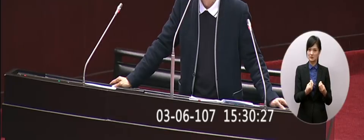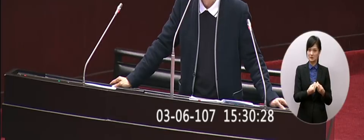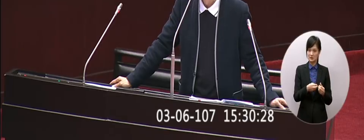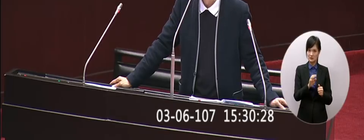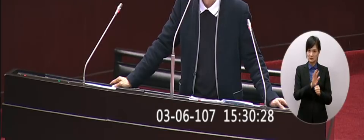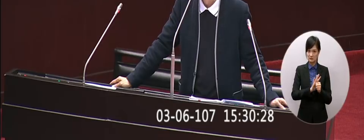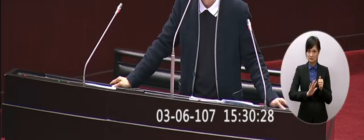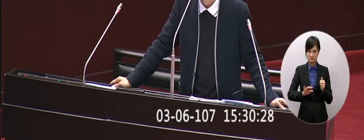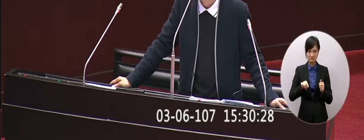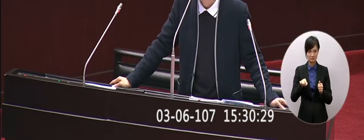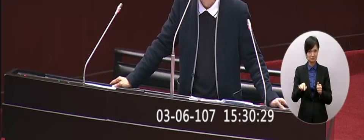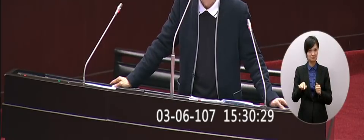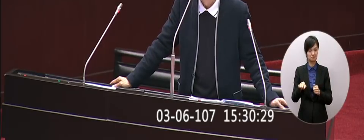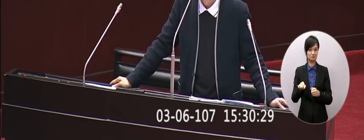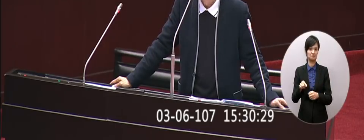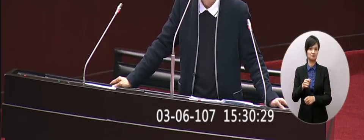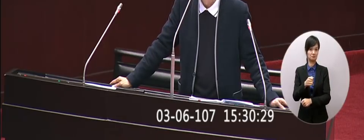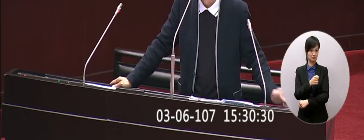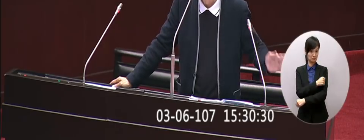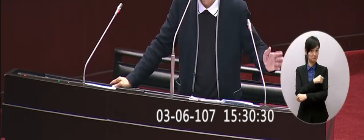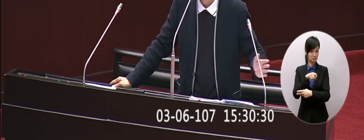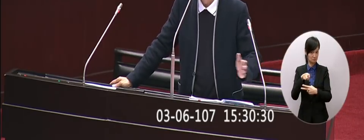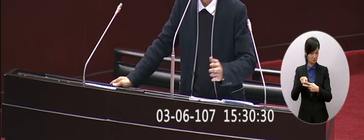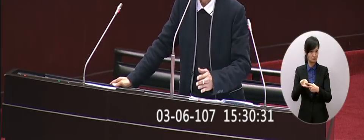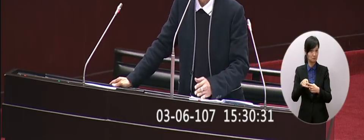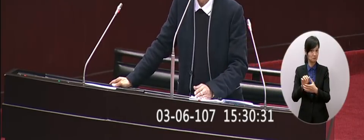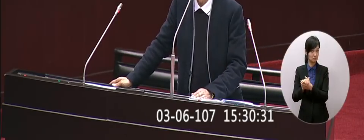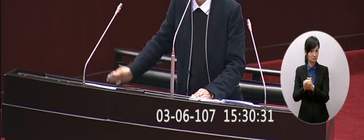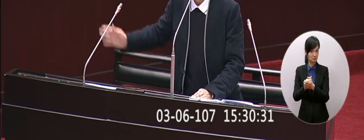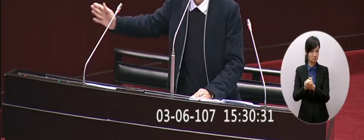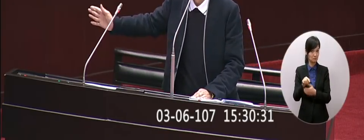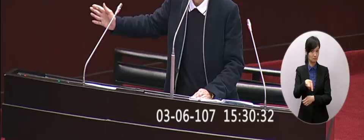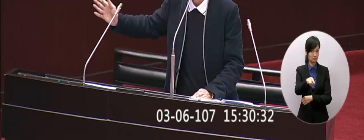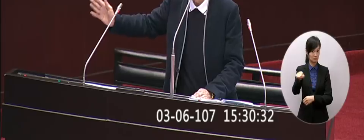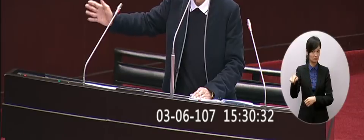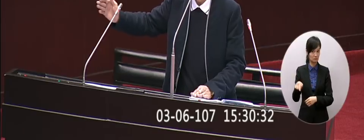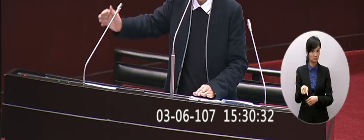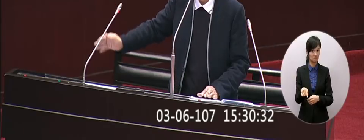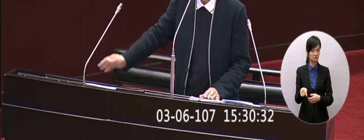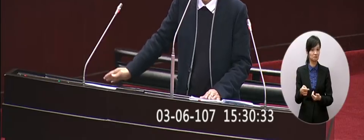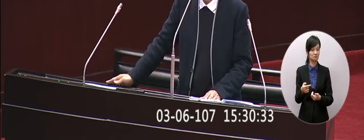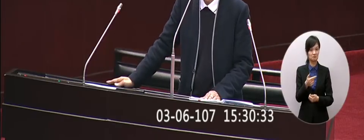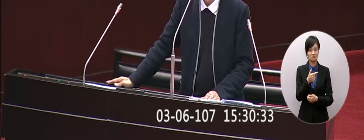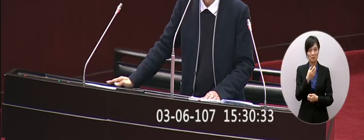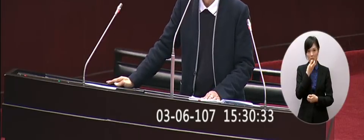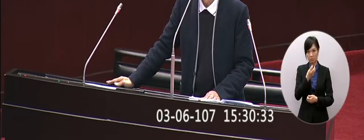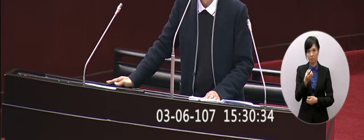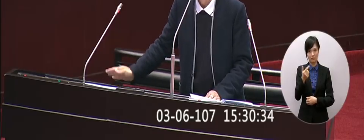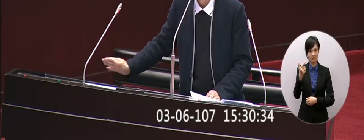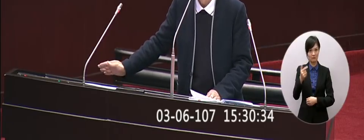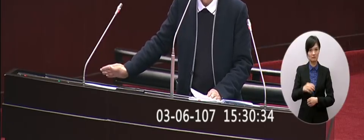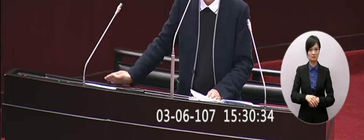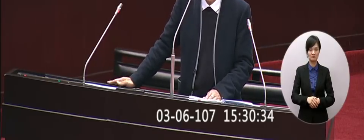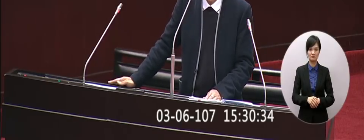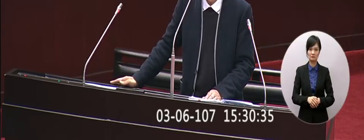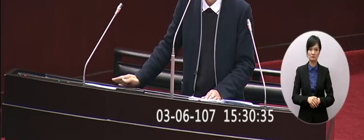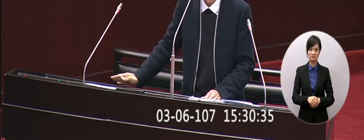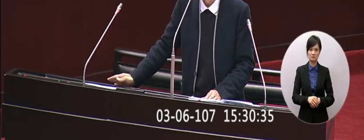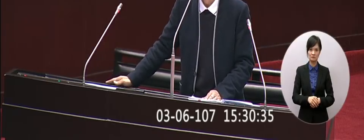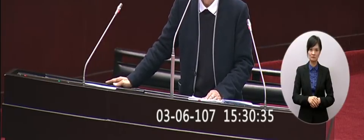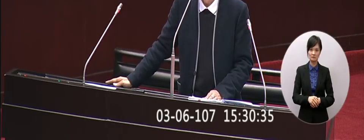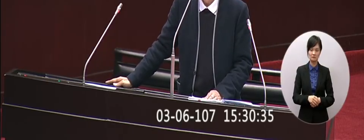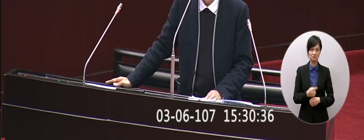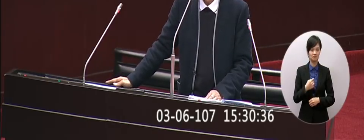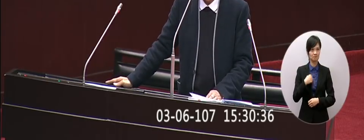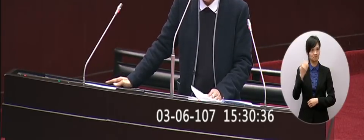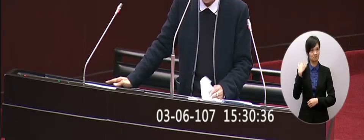出来它相对应的去这三 D 它相对应的就是 三个问题，我也帮他整合了这三